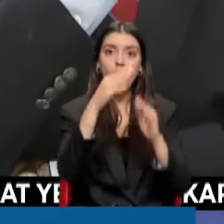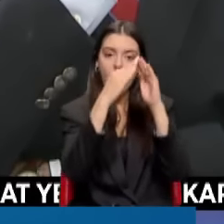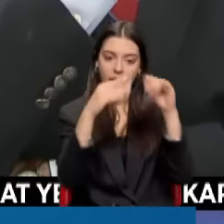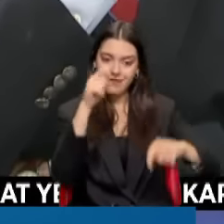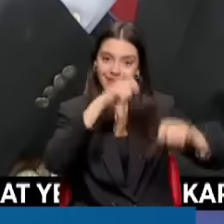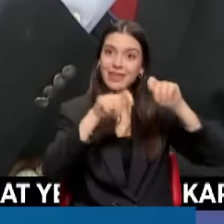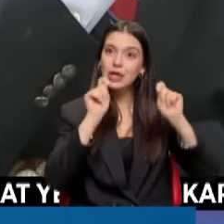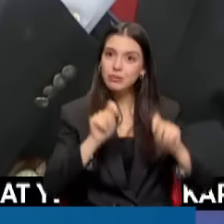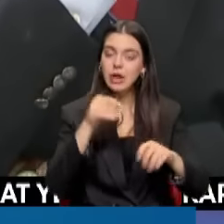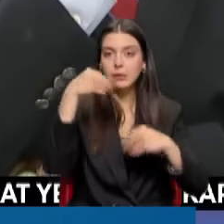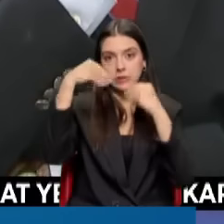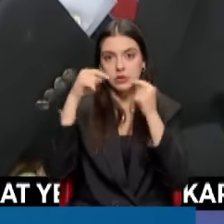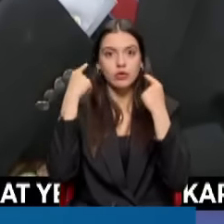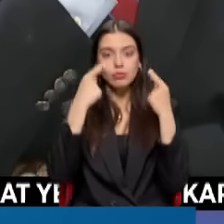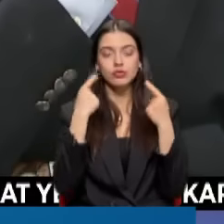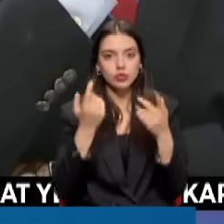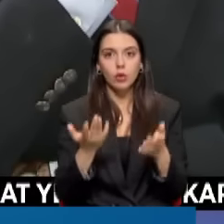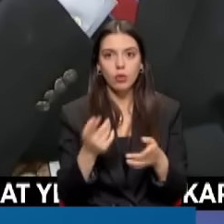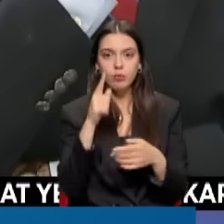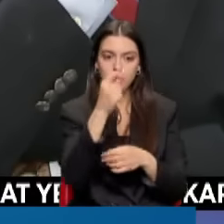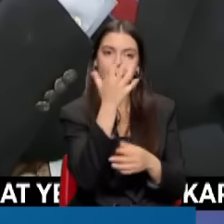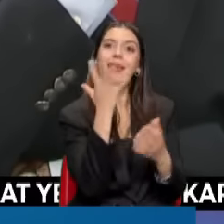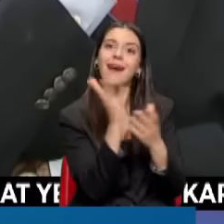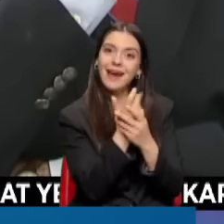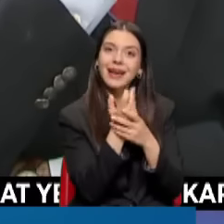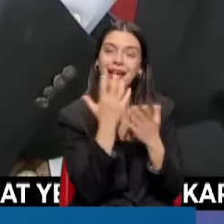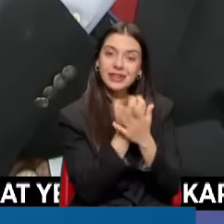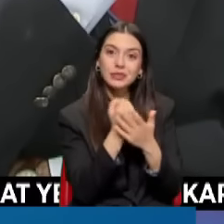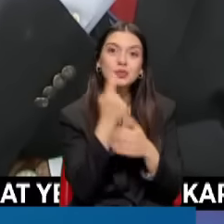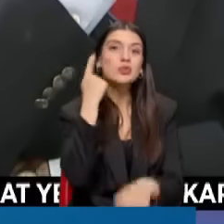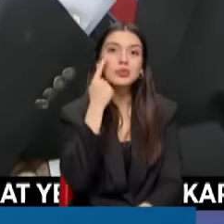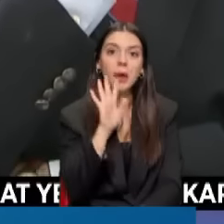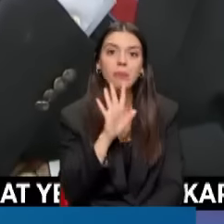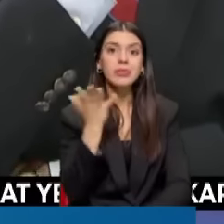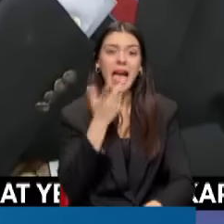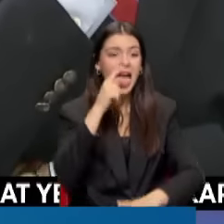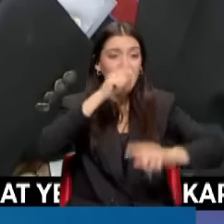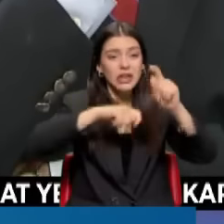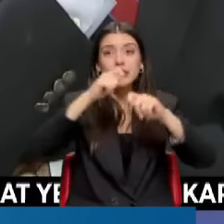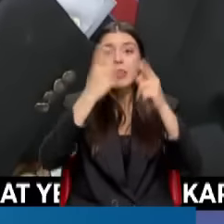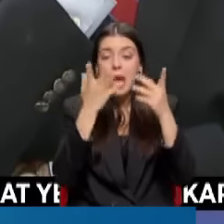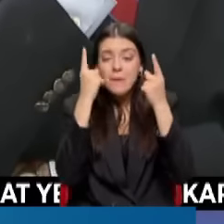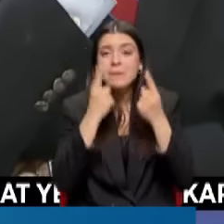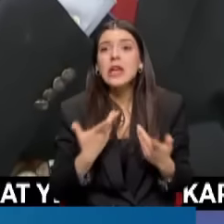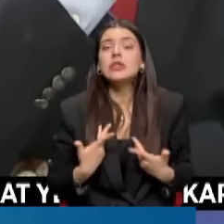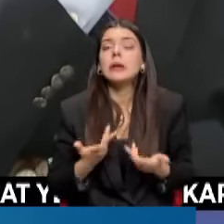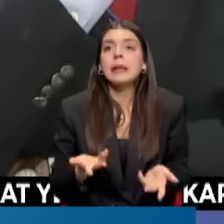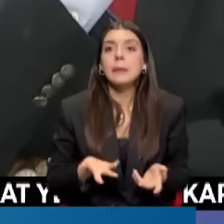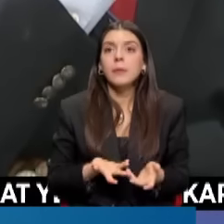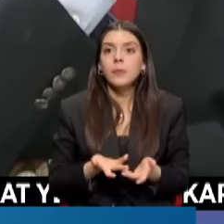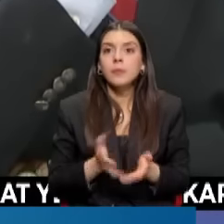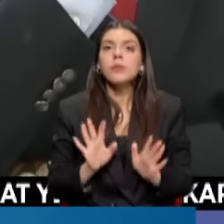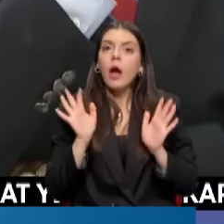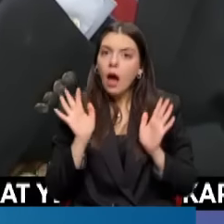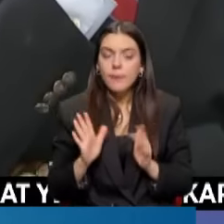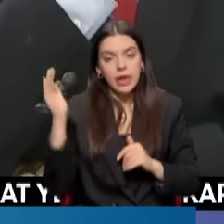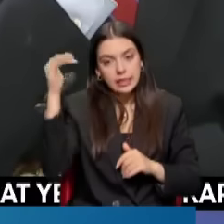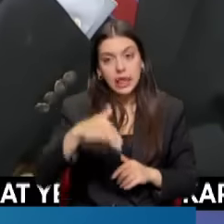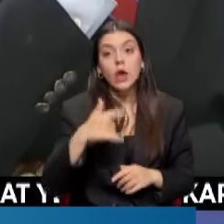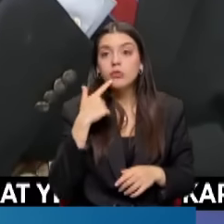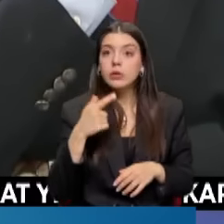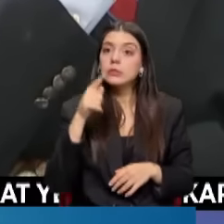yapacağım satacağım oradan para kazanmayı Düşünüyorum daha inşaata bile başlamamış ama geliyor